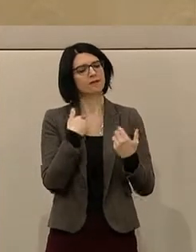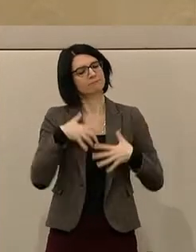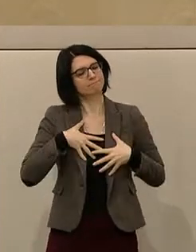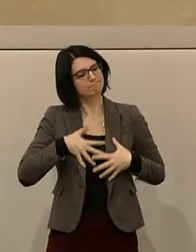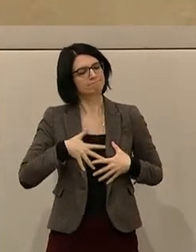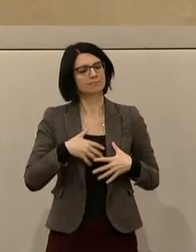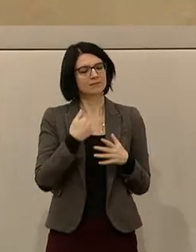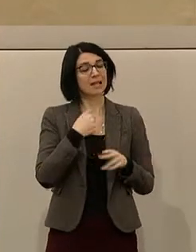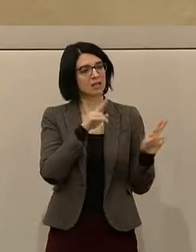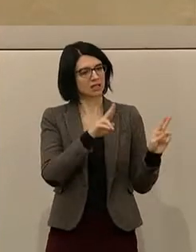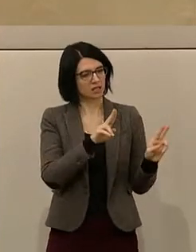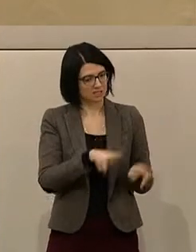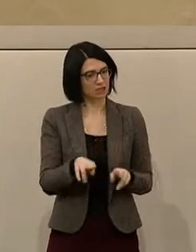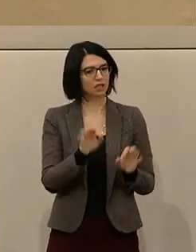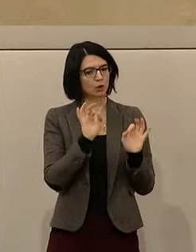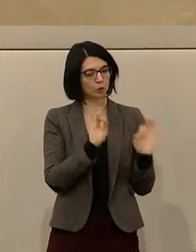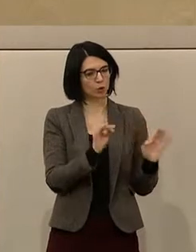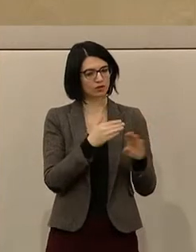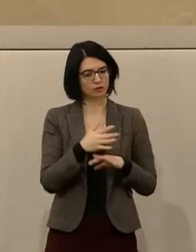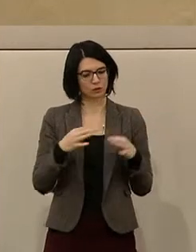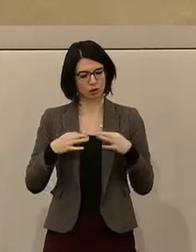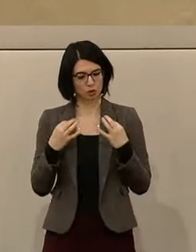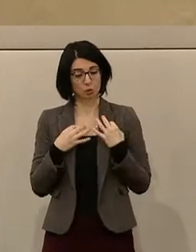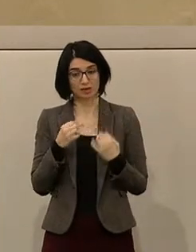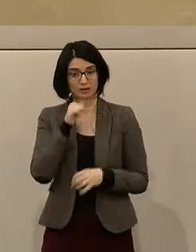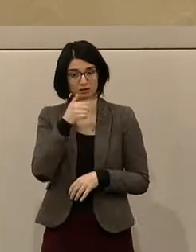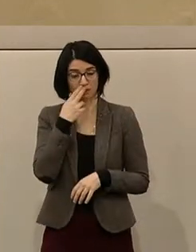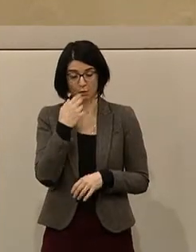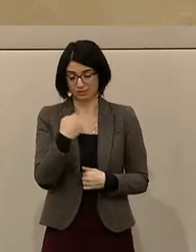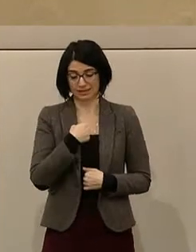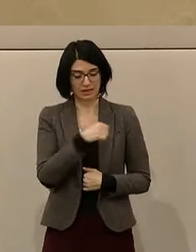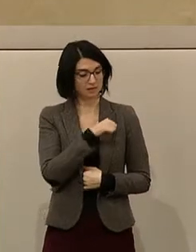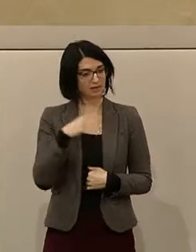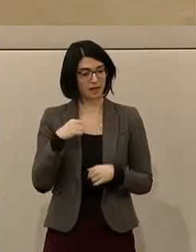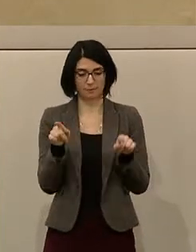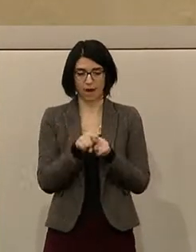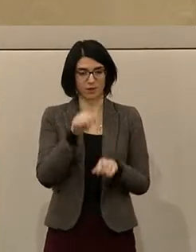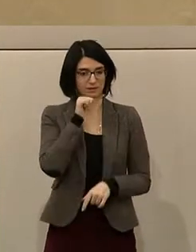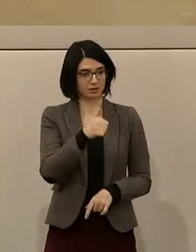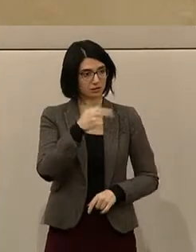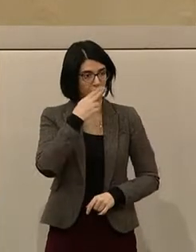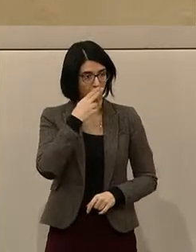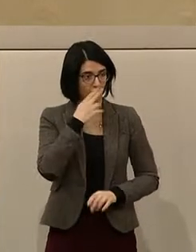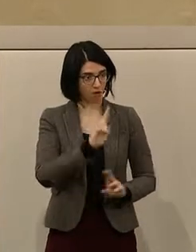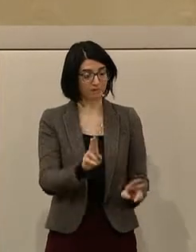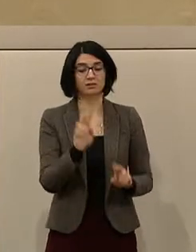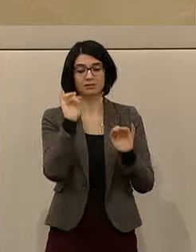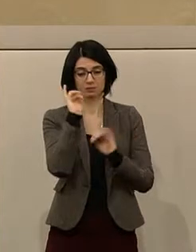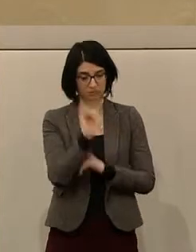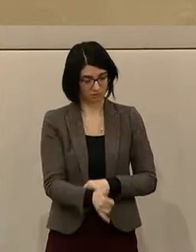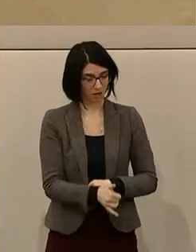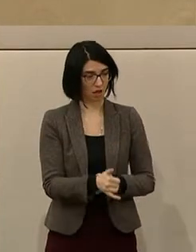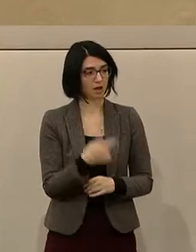es richtig ist und gut ist, für die Gesundheit nicht zu rauchen. Das ist der Grund, warum ich selbst auch Nichtraucher bin. Und ja, wir hatten